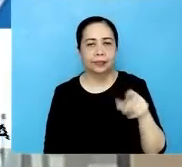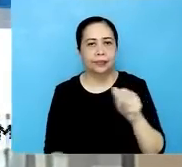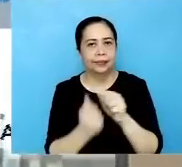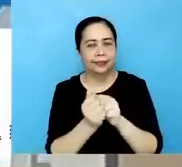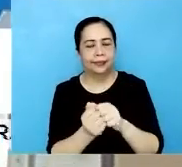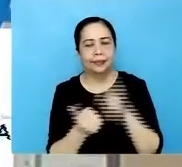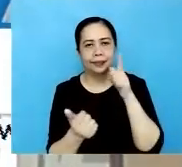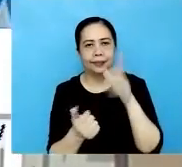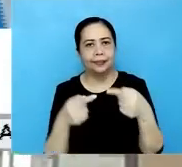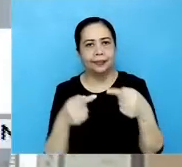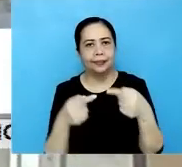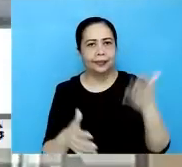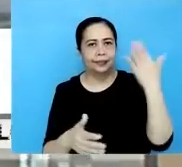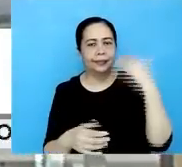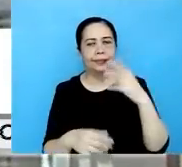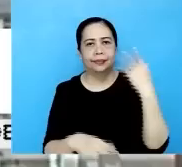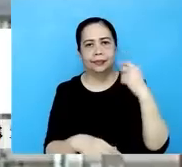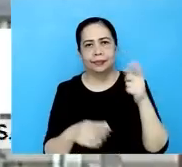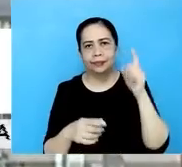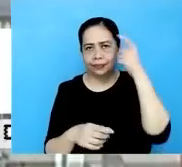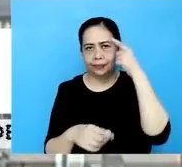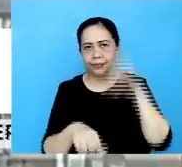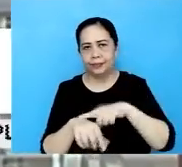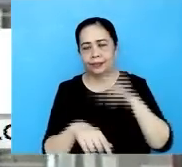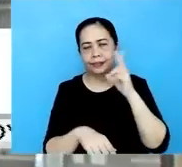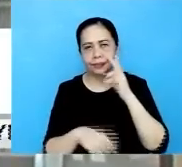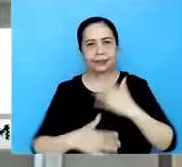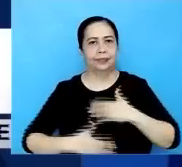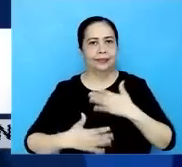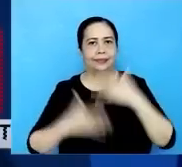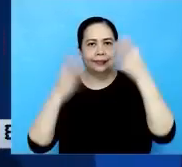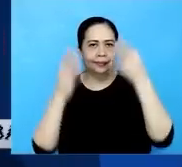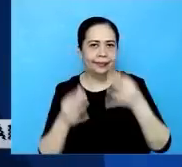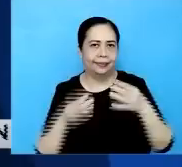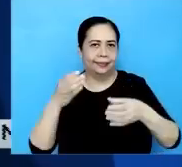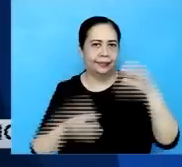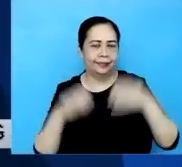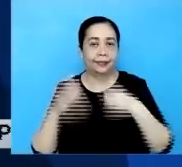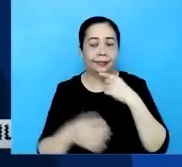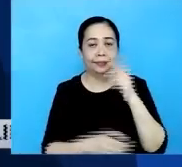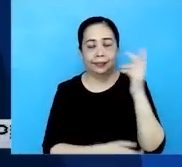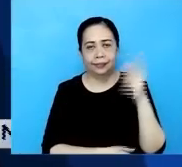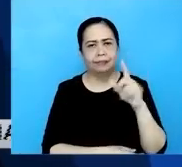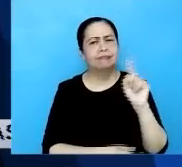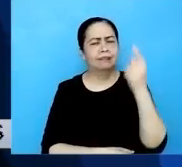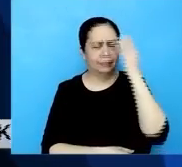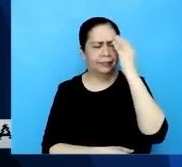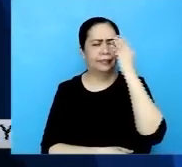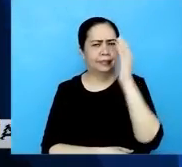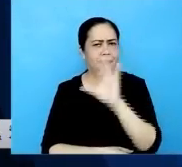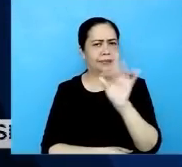sa oposisyon noong nakaraang administrasyon, masaya rin sa desisyon ng korte. Giit ni Pangilinan, sa umpisa pa lang ay alam na